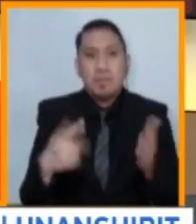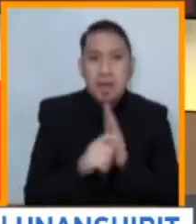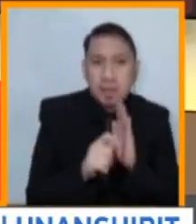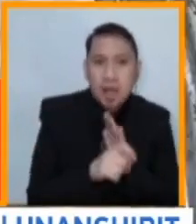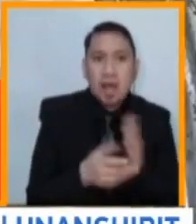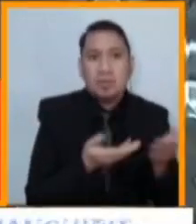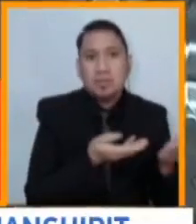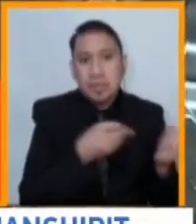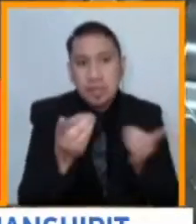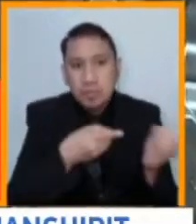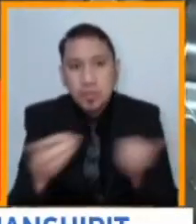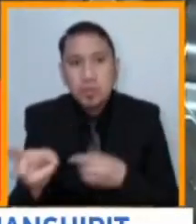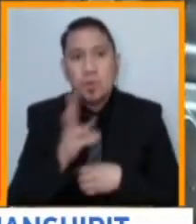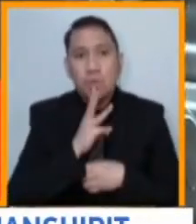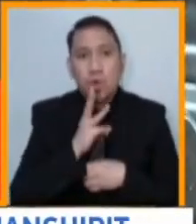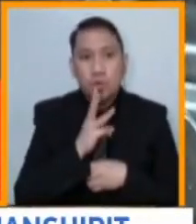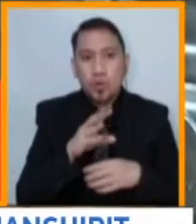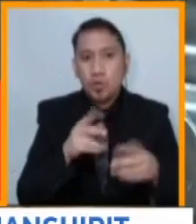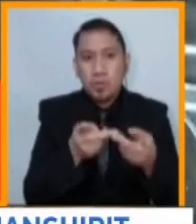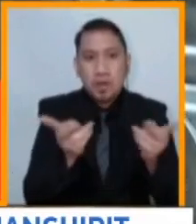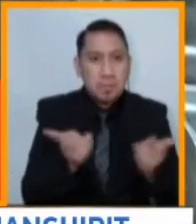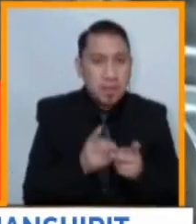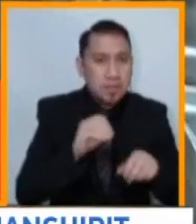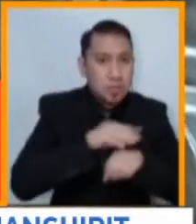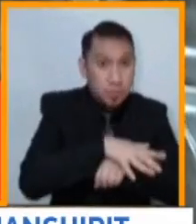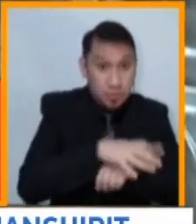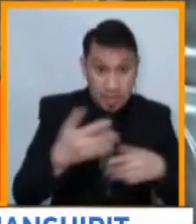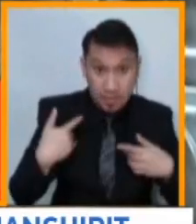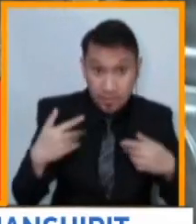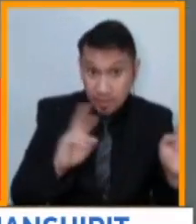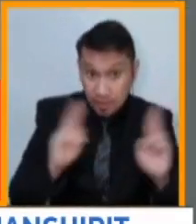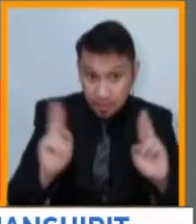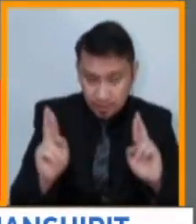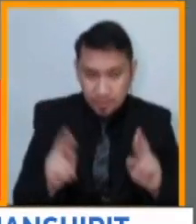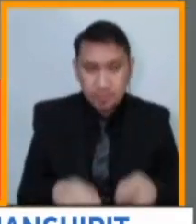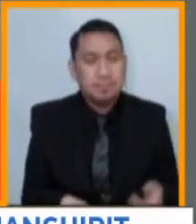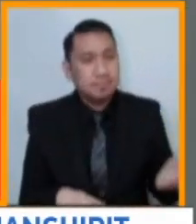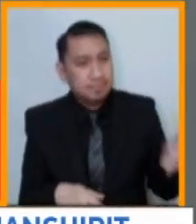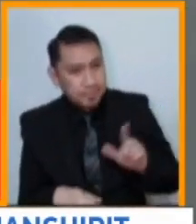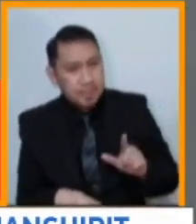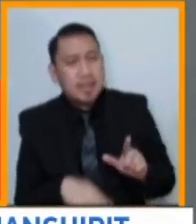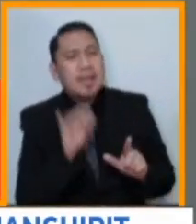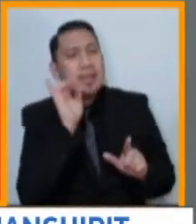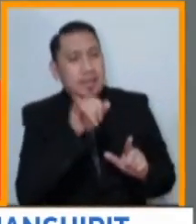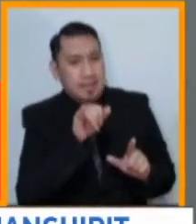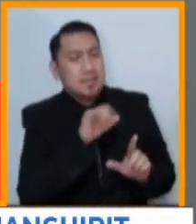Sa ngayon po, opo, ito po ikasama sa mga paghahanda na ginagawa ng NWSS at mga